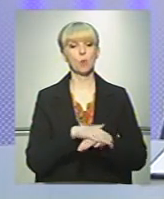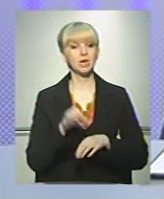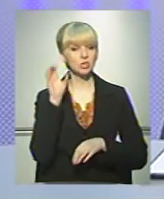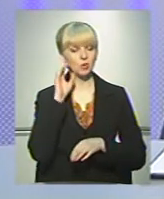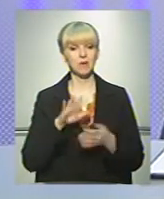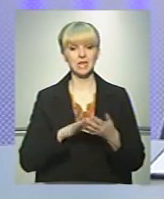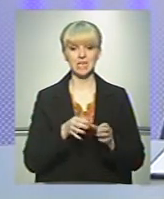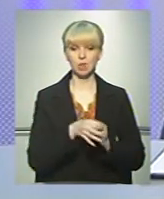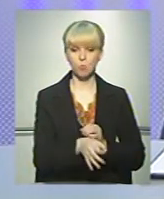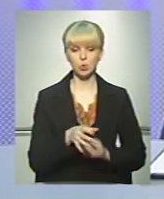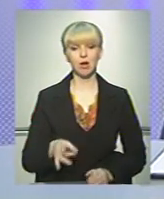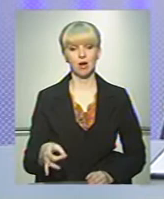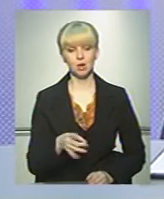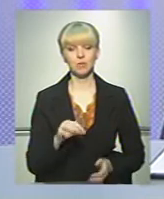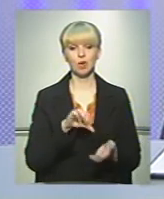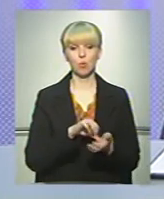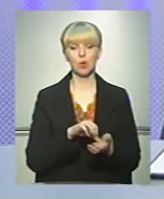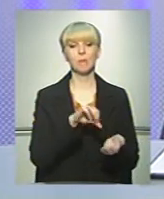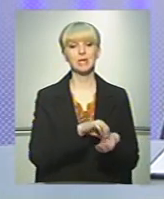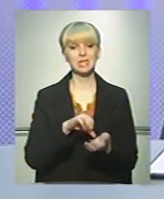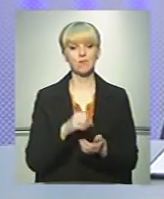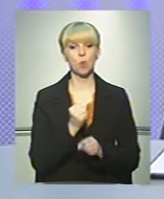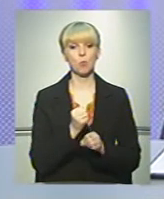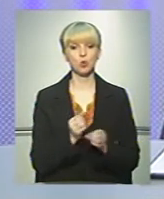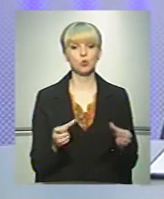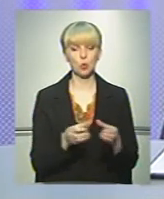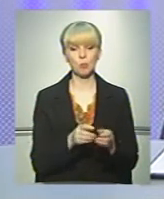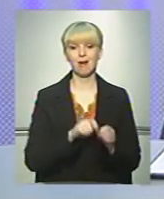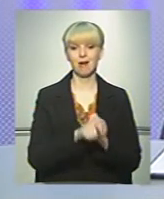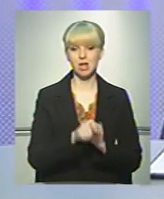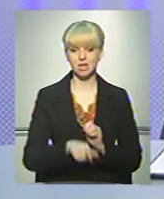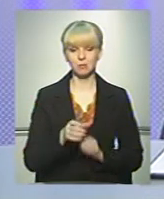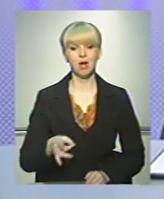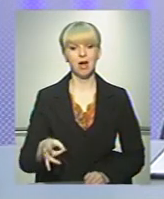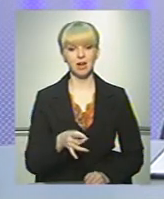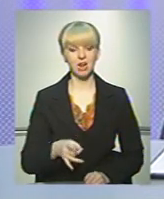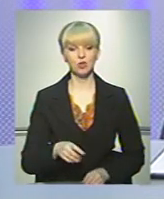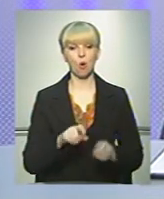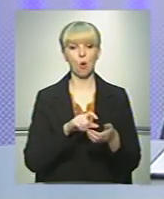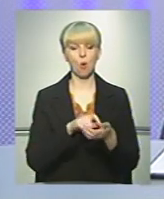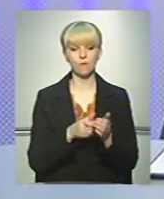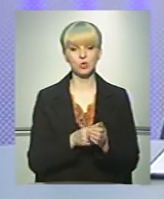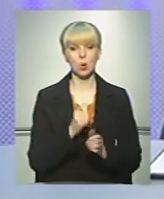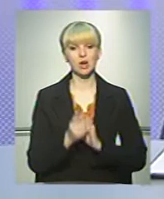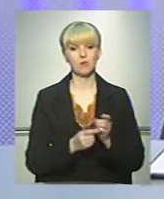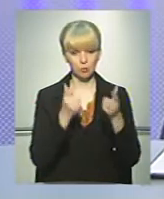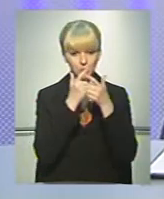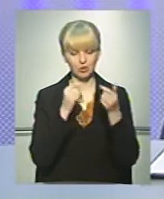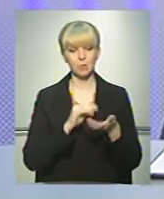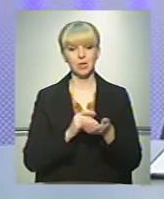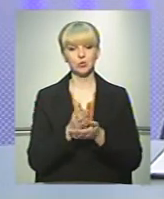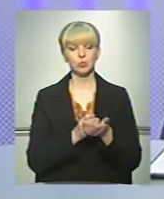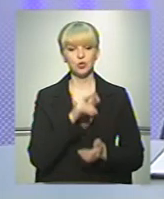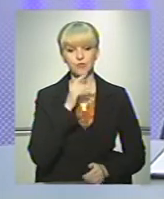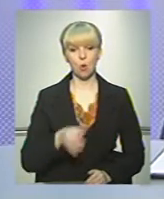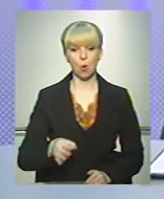у населених пунктах району за участю представників робочої групи та експертів регіонального офісу реформ, повідомляє прес-служба